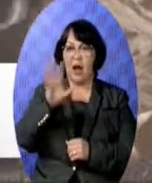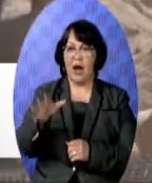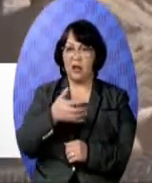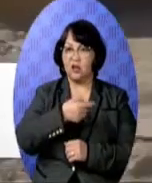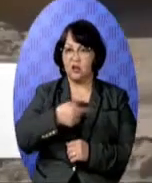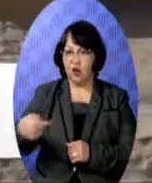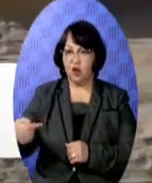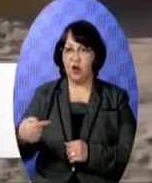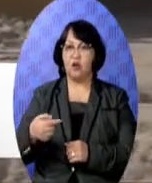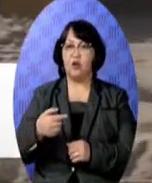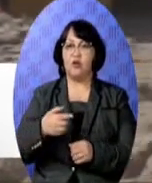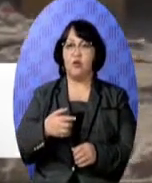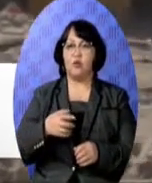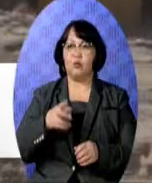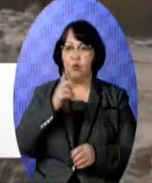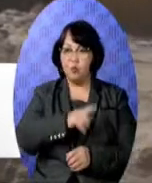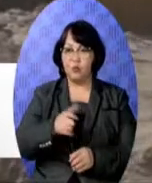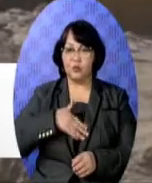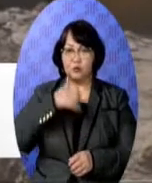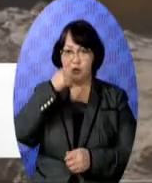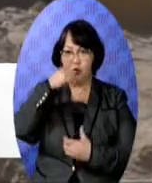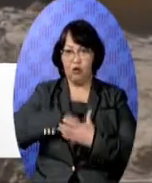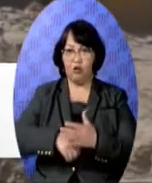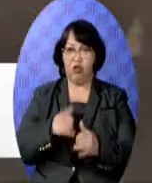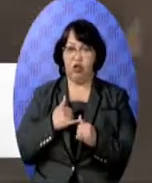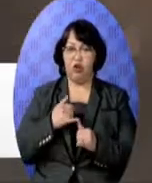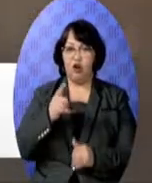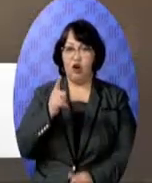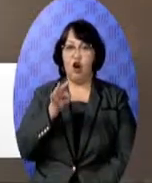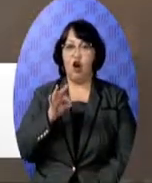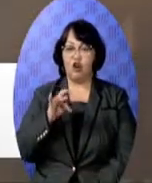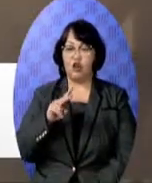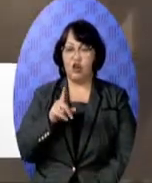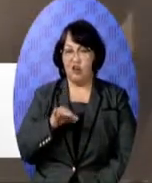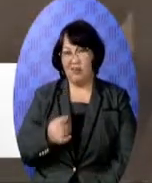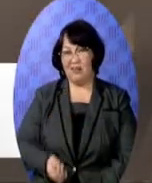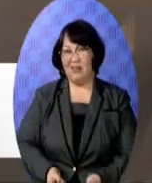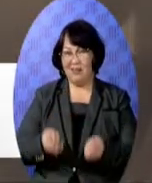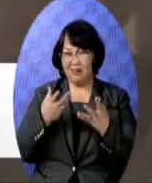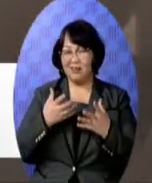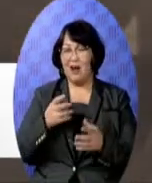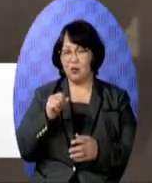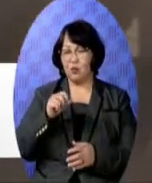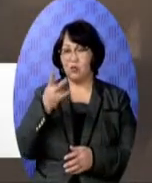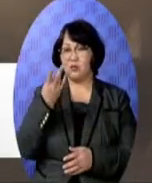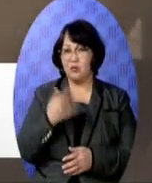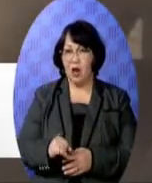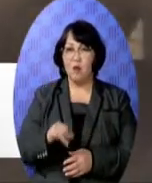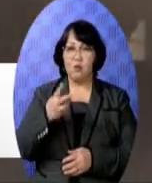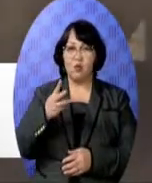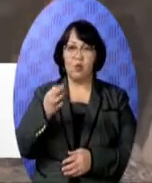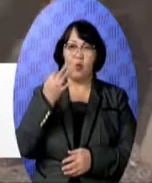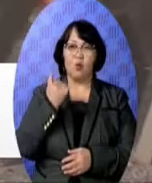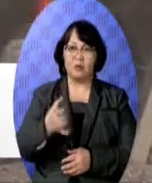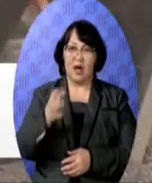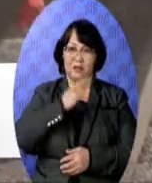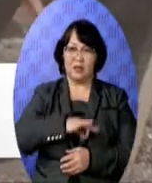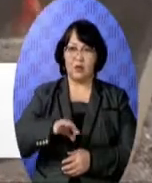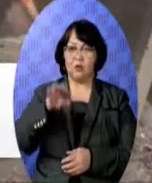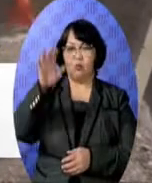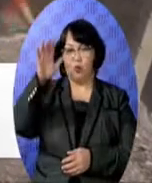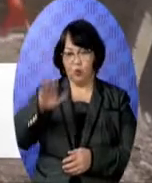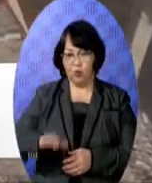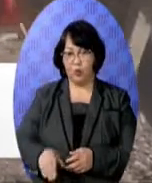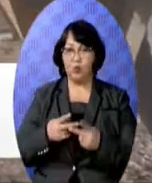үг. Тиймээс Монгол Улсын засгийн газраас алтны бичил уурхаан үйл ажиллагаанаас үүдэлтэй мөнгөн усны бохирдлыг хууруулах үндэсний хөтөлбөр